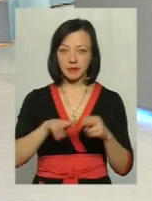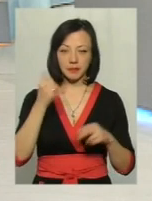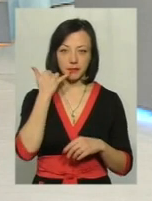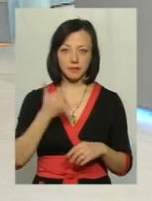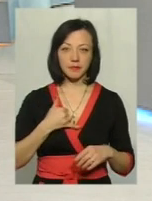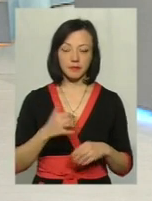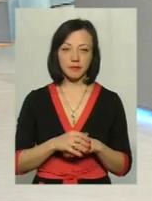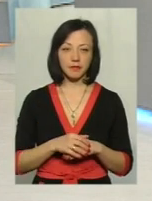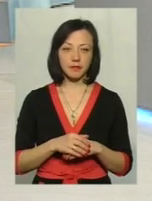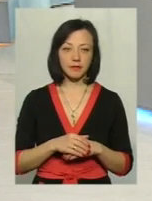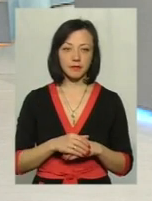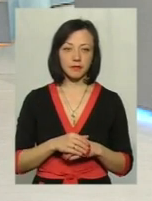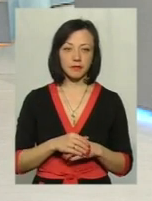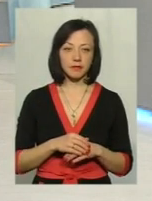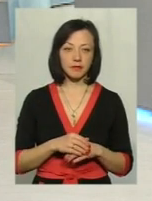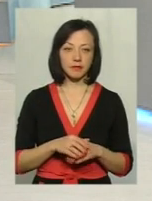Алло?